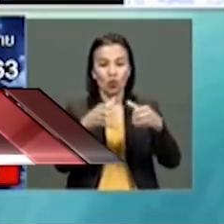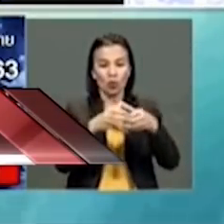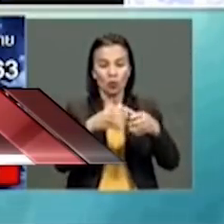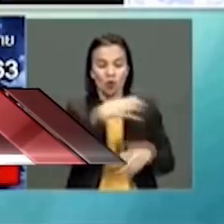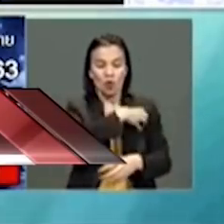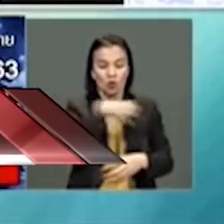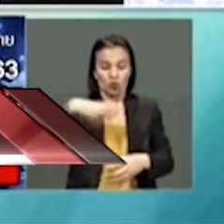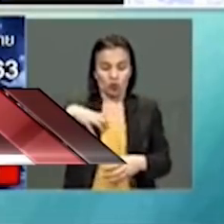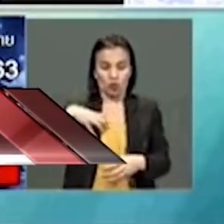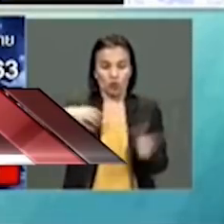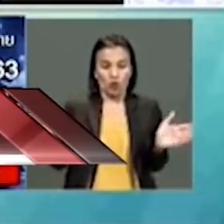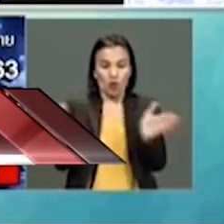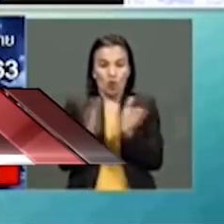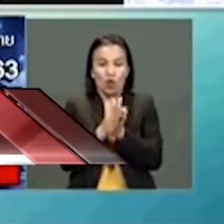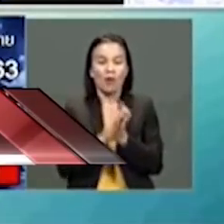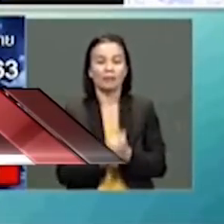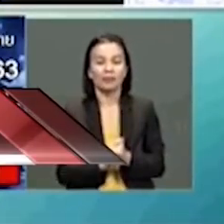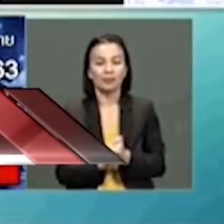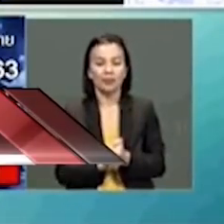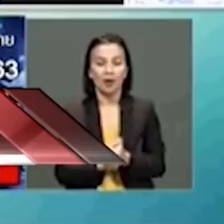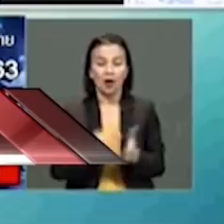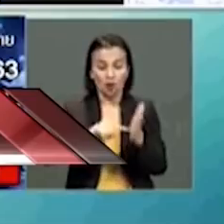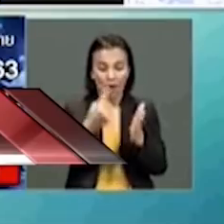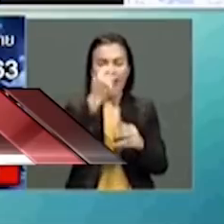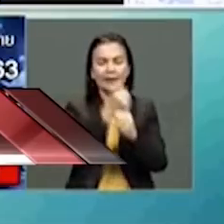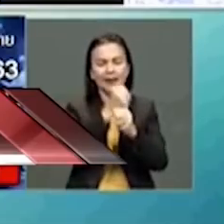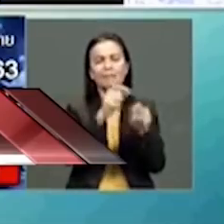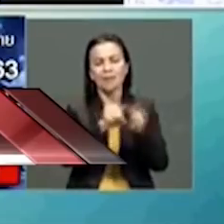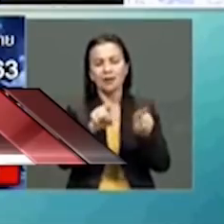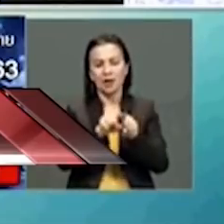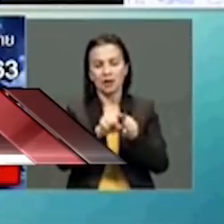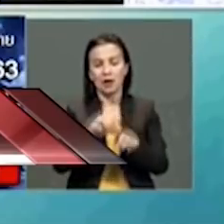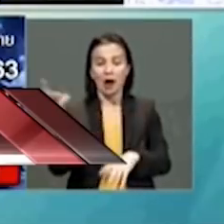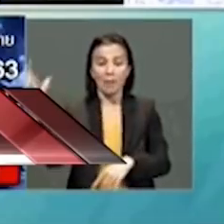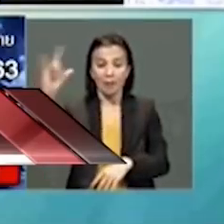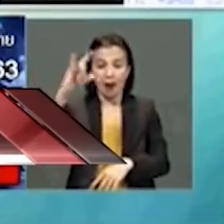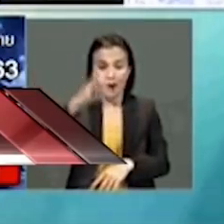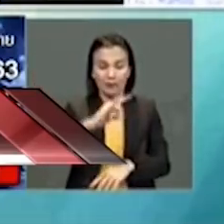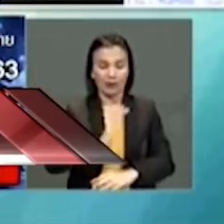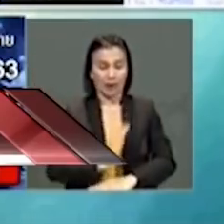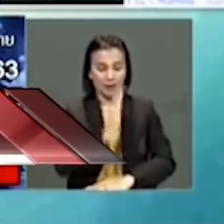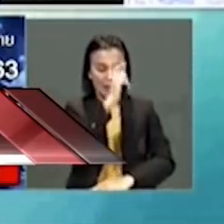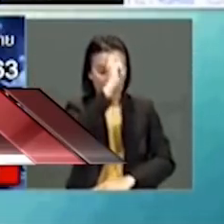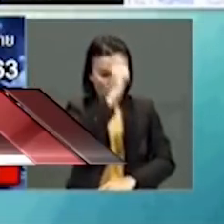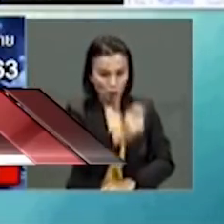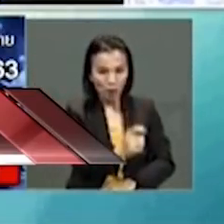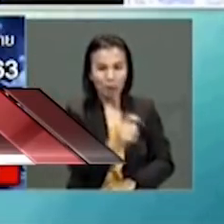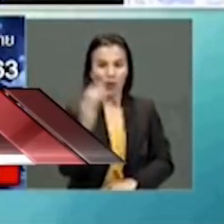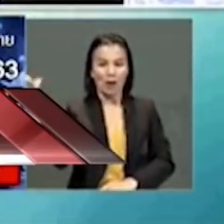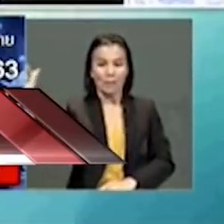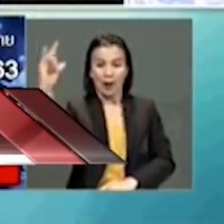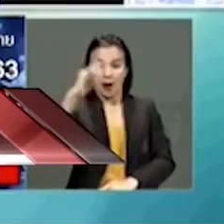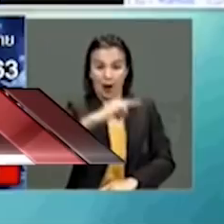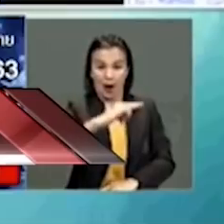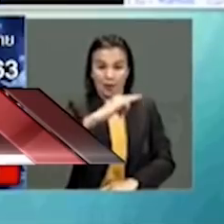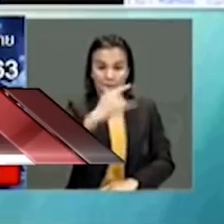จแล้วท่านก็ให้ท่านได้อยู่ในสถานทูตท่านถือเป็นการกักพื้นที่กักบริเวณเป็นเซลคว